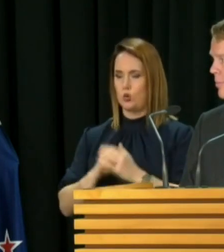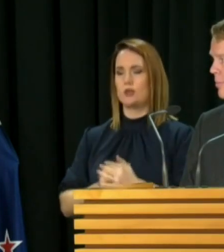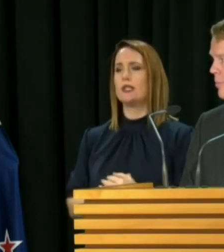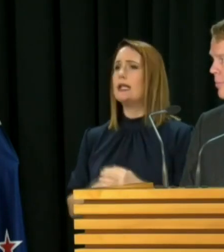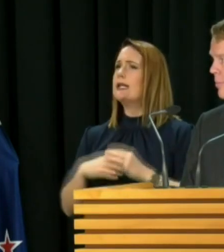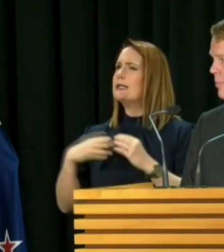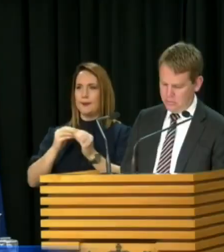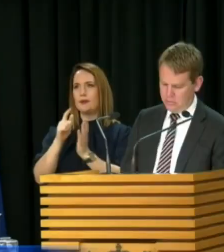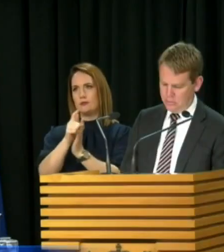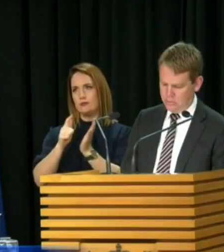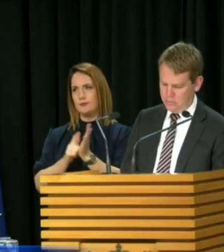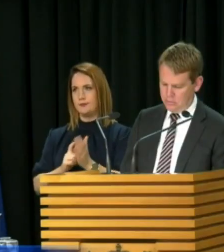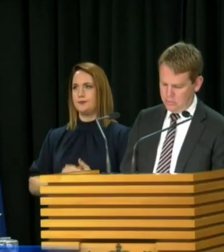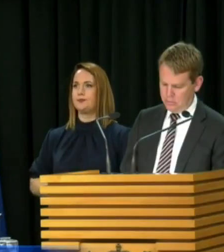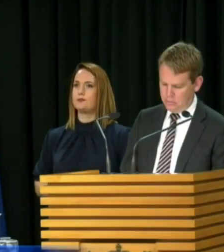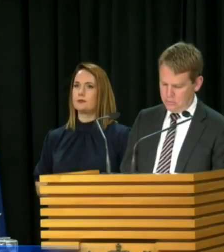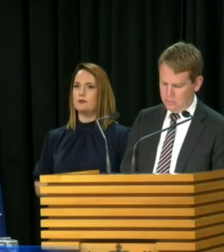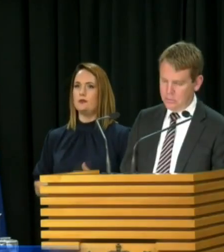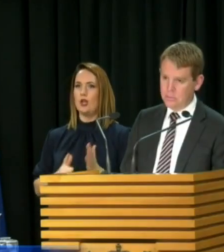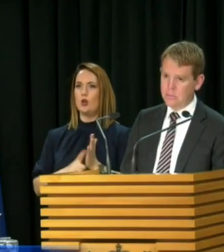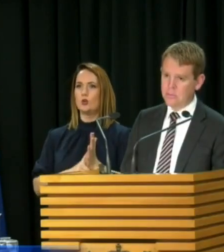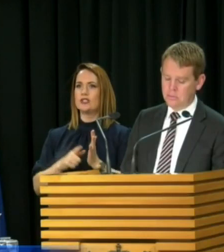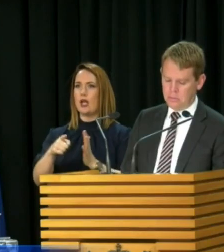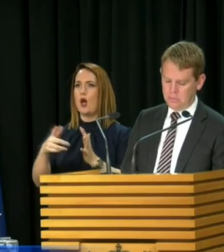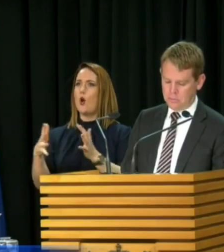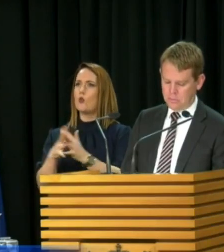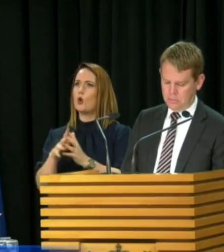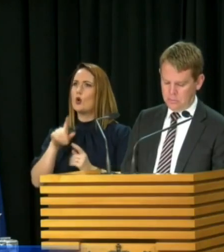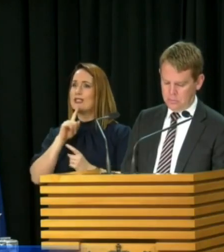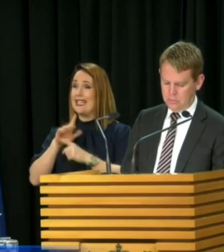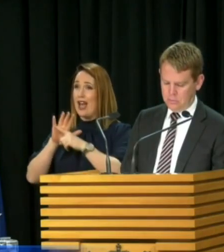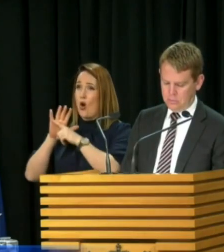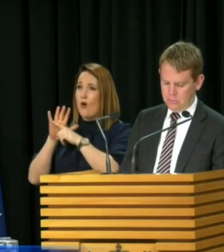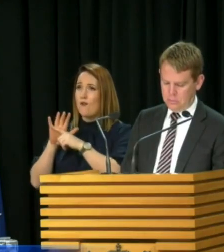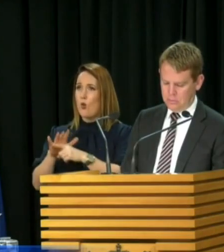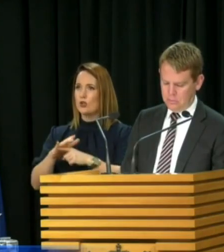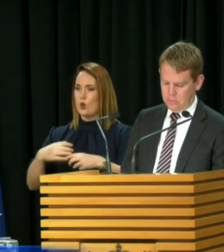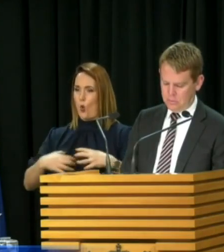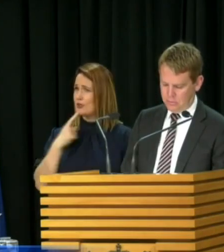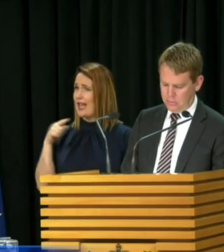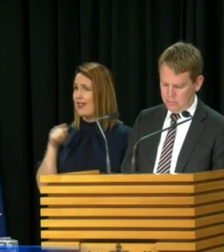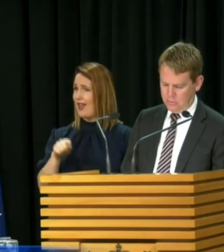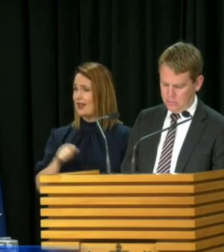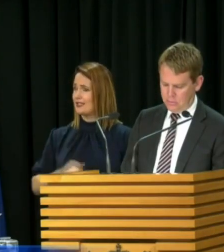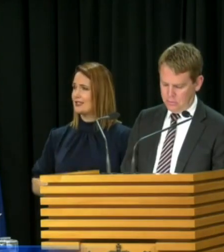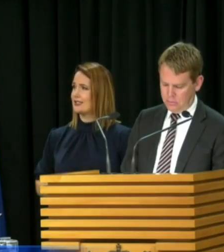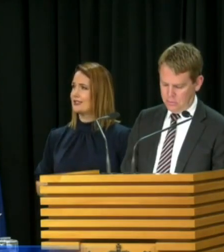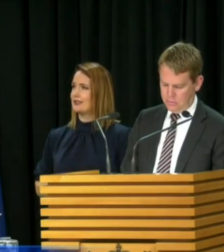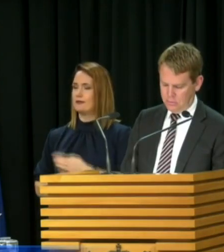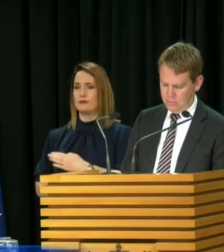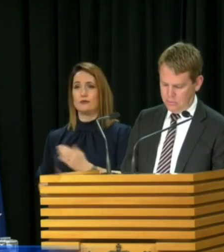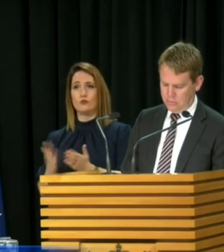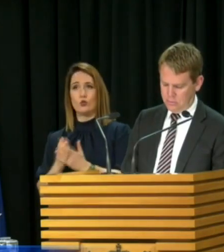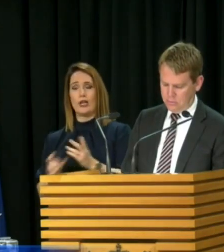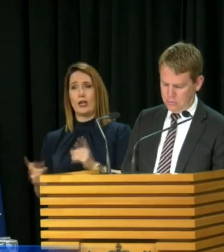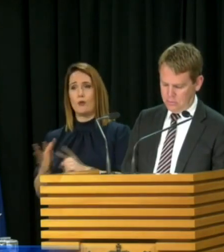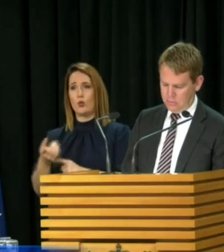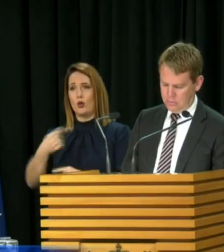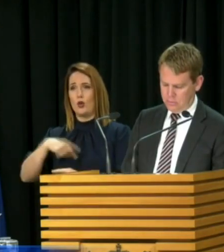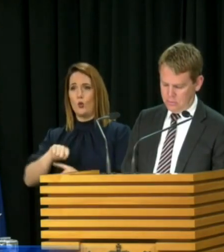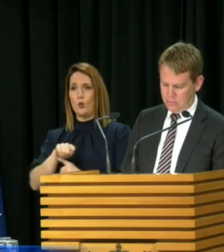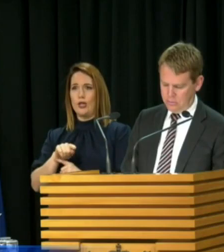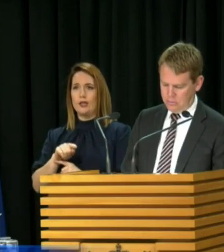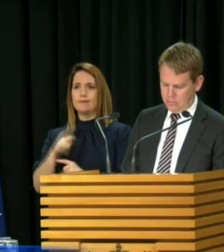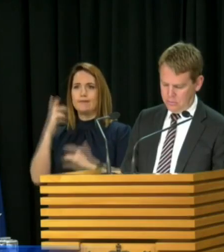现代奴隶制。 There's a forced August harvesting is occurring to service the global market. I think probably it's important that we look from New